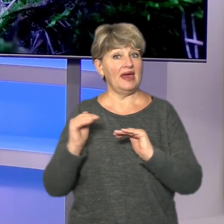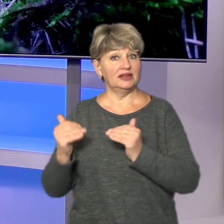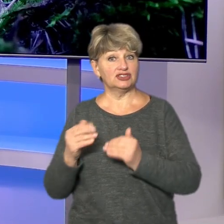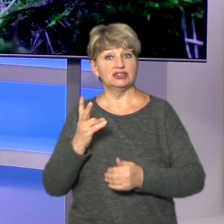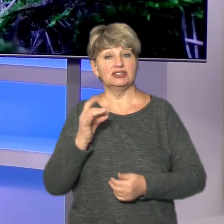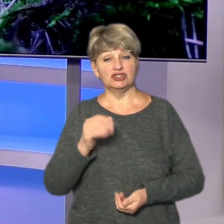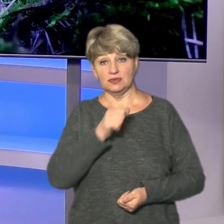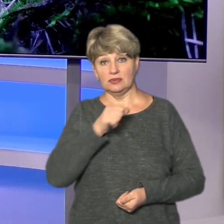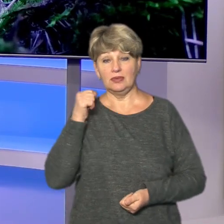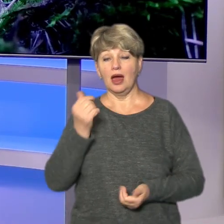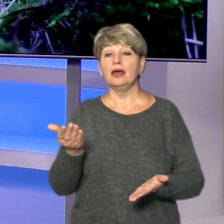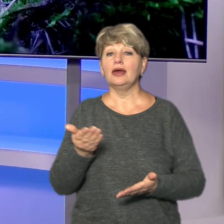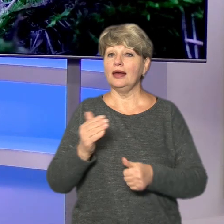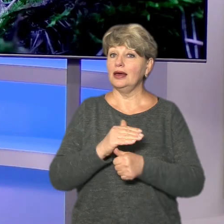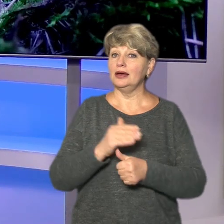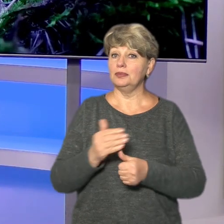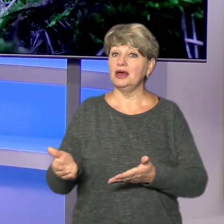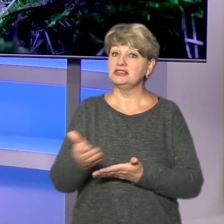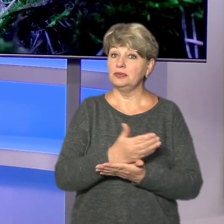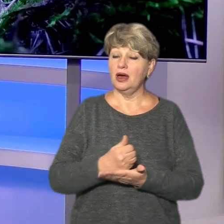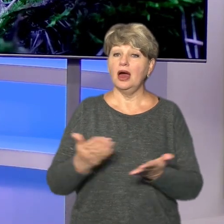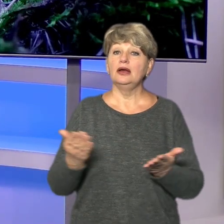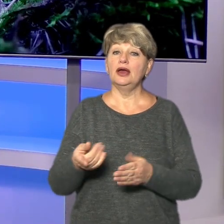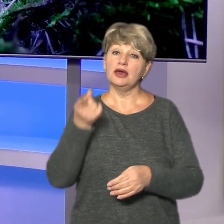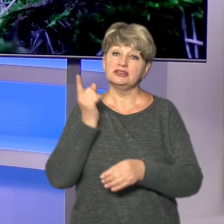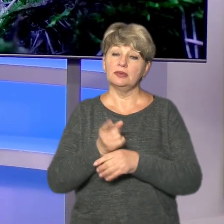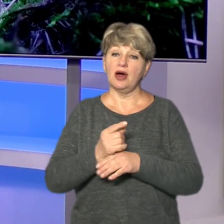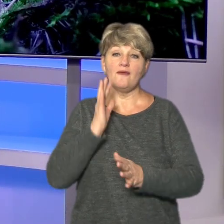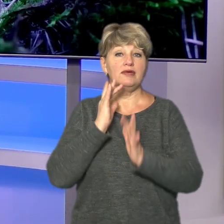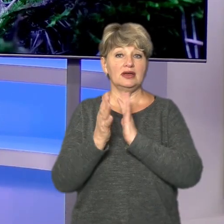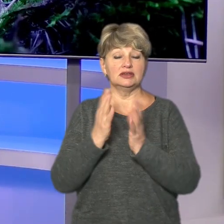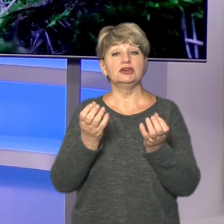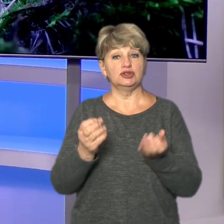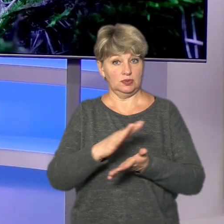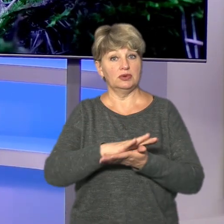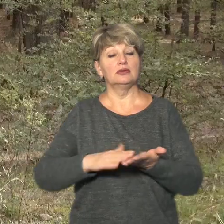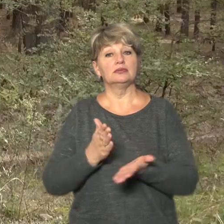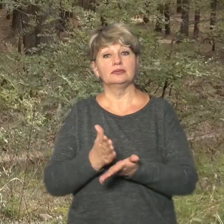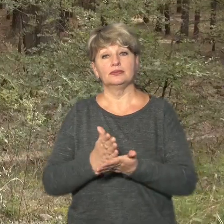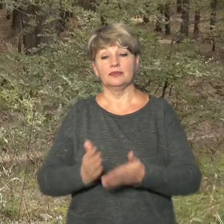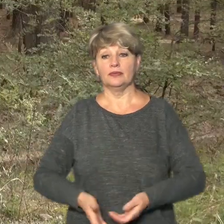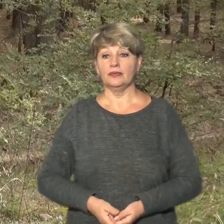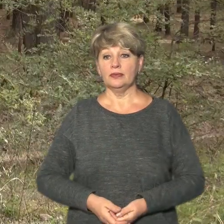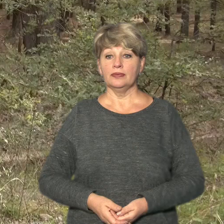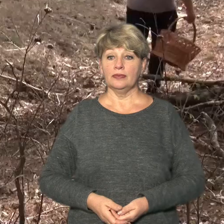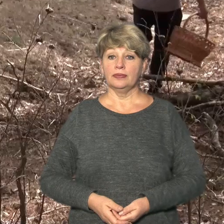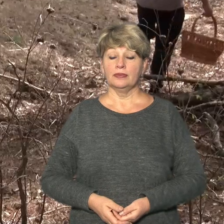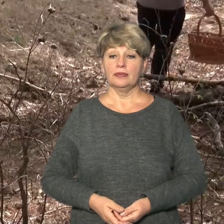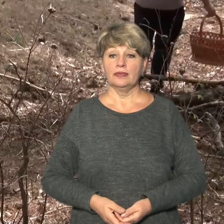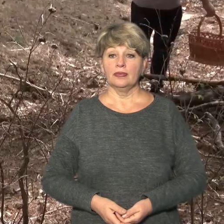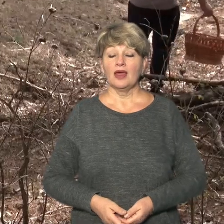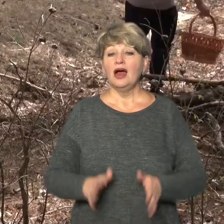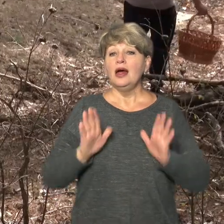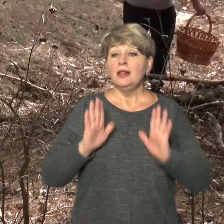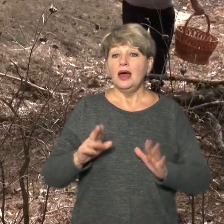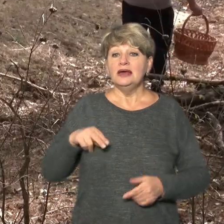яких гриби збирають та які заборони у лісах ще діють дізнавалася Вікторія Гончарук лише